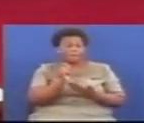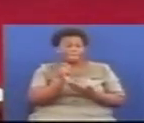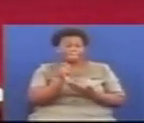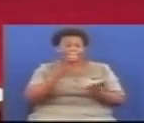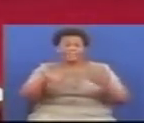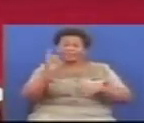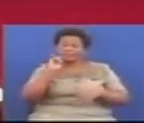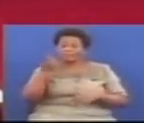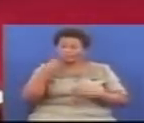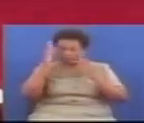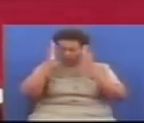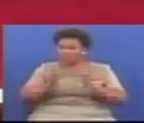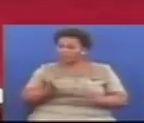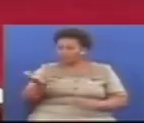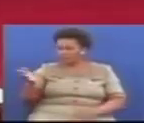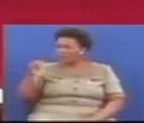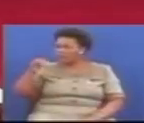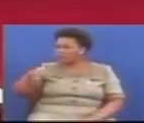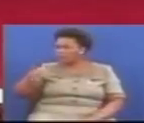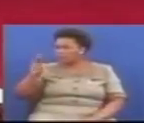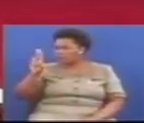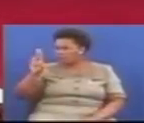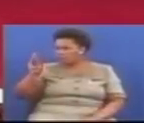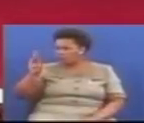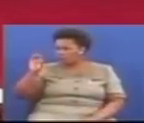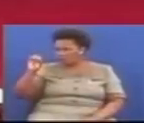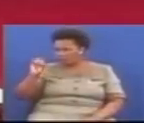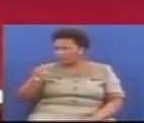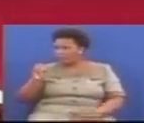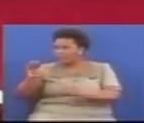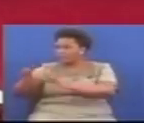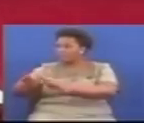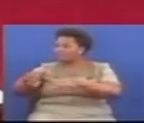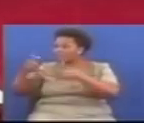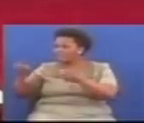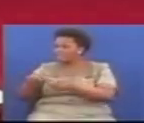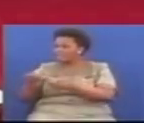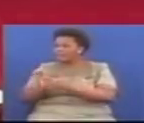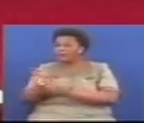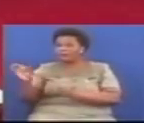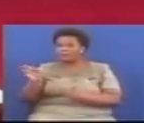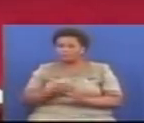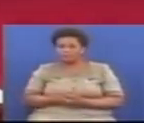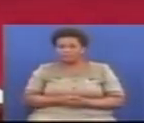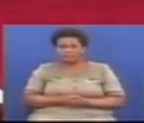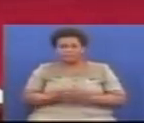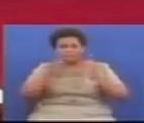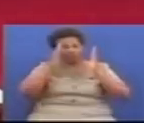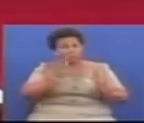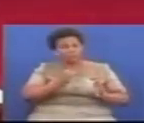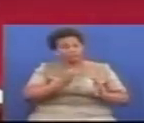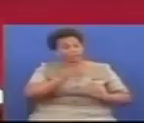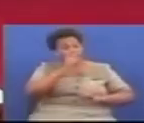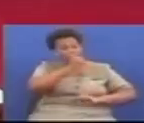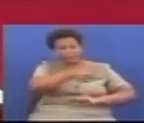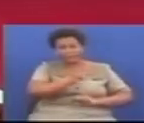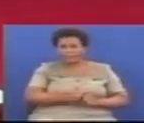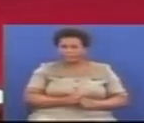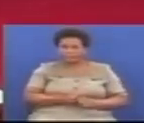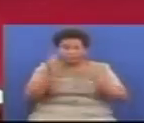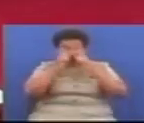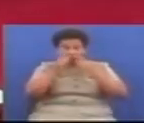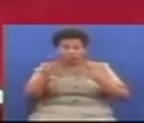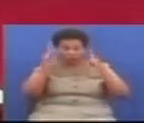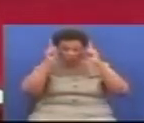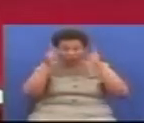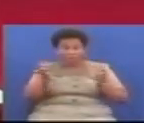naomba kujibu swali la Mheshimiwa Mary Deo Muro, mbunge wa Kitimaarum, kama ifuatavyo. Mheshimiwa Spika, chuo cha maendeleo ya wananchi yani Kibaha